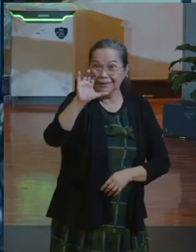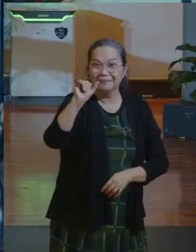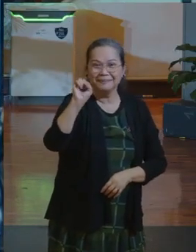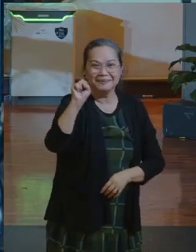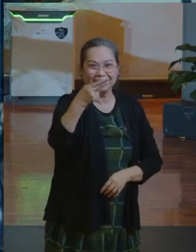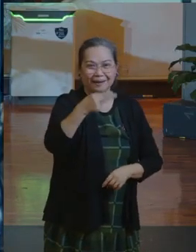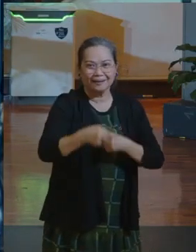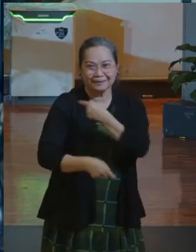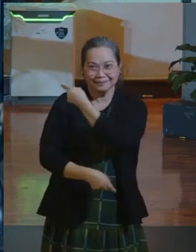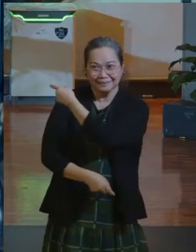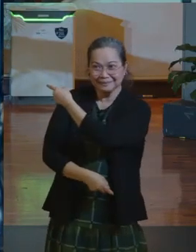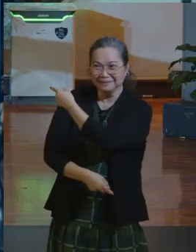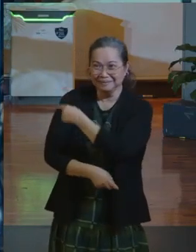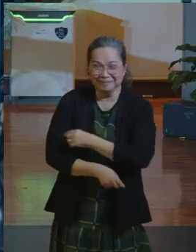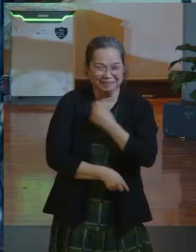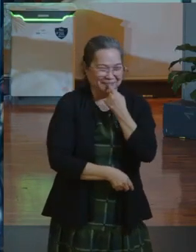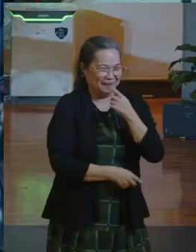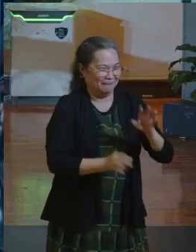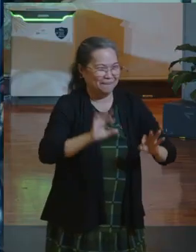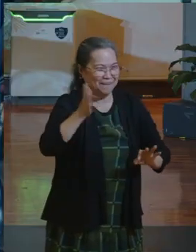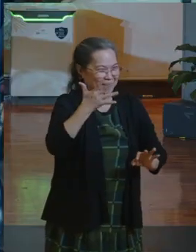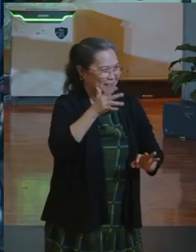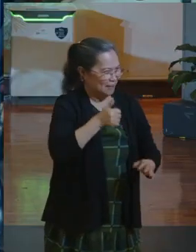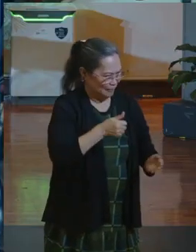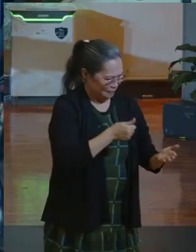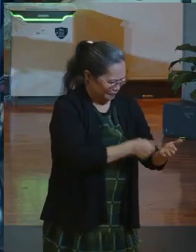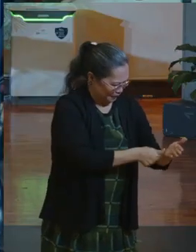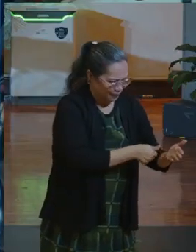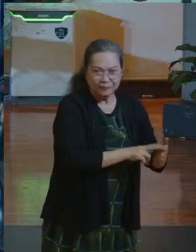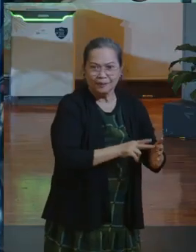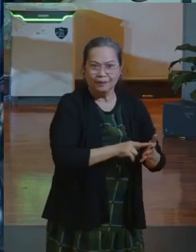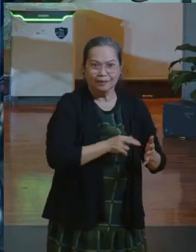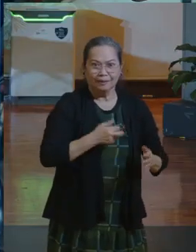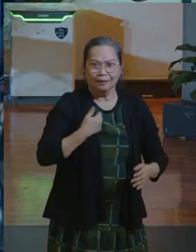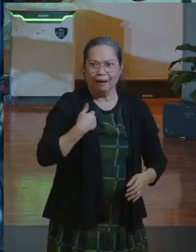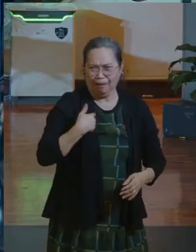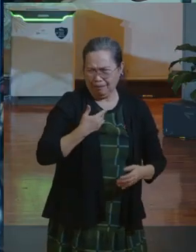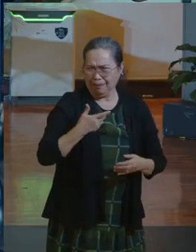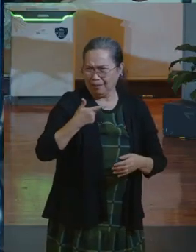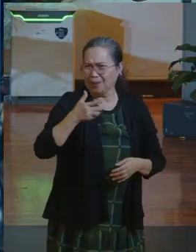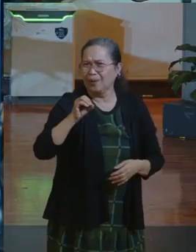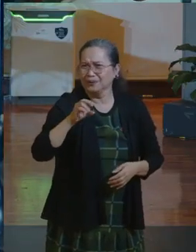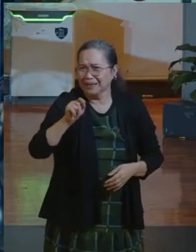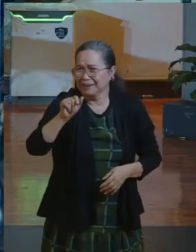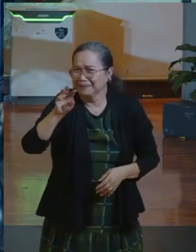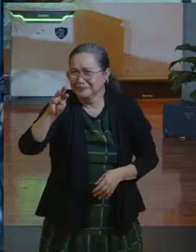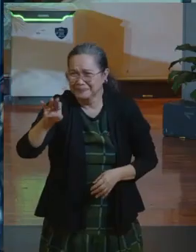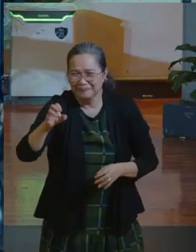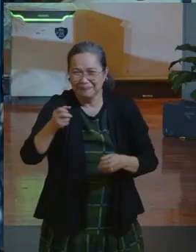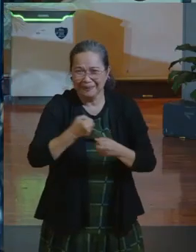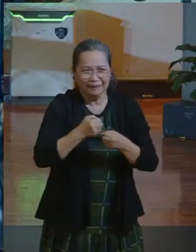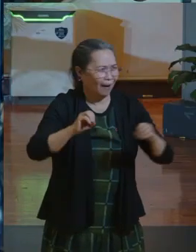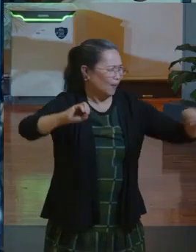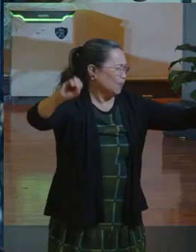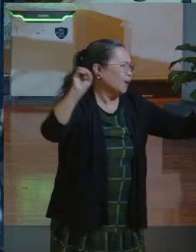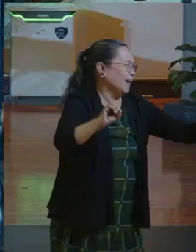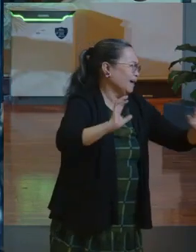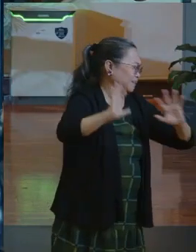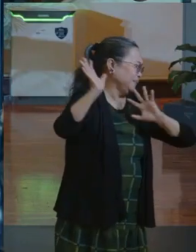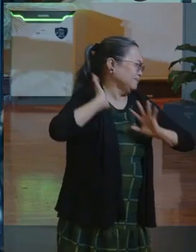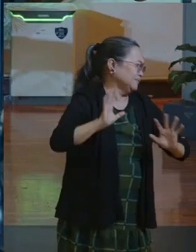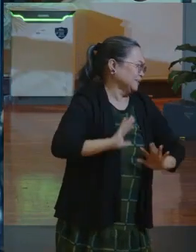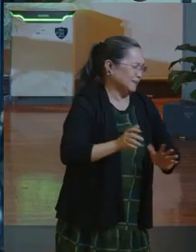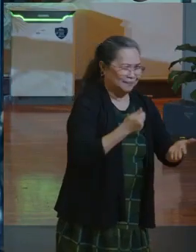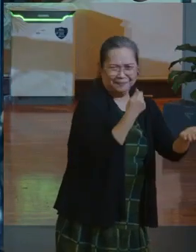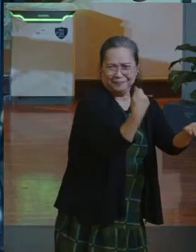wala pang Gcash. Kahit na GoTime, no, wala pa rin GoTime, no.